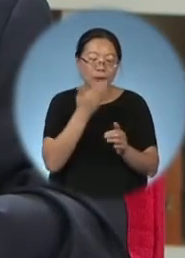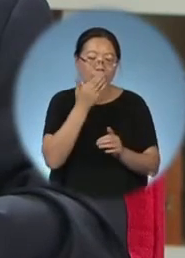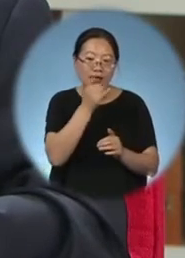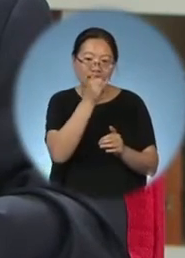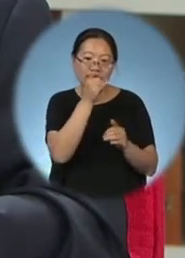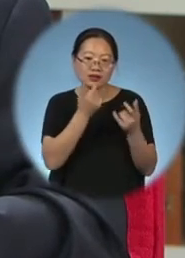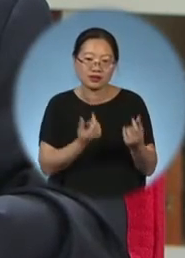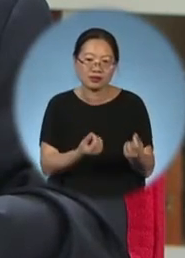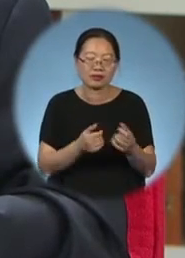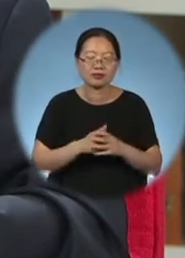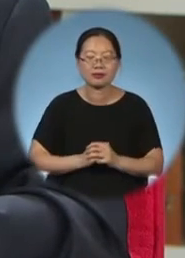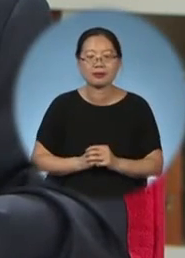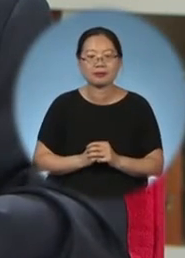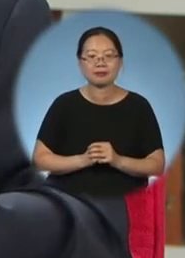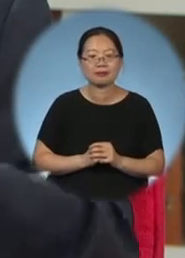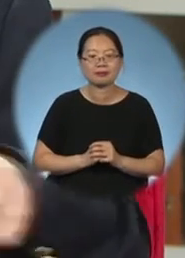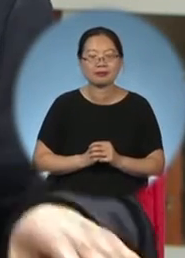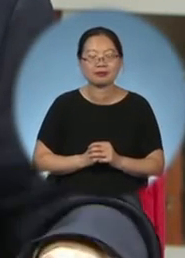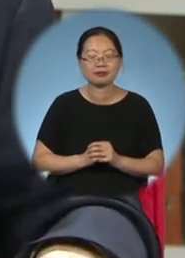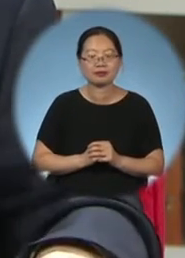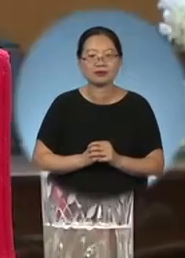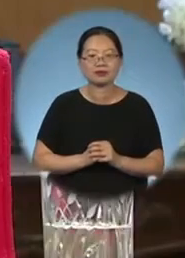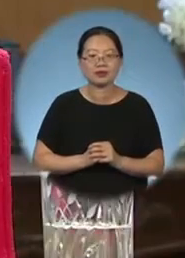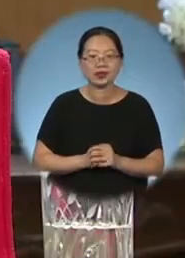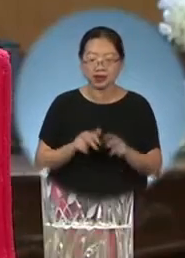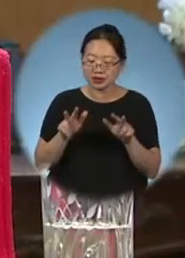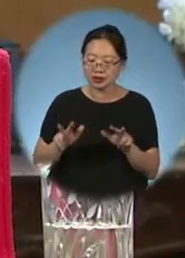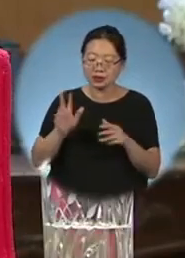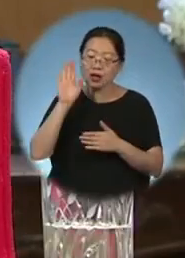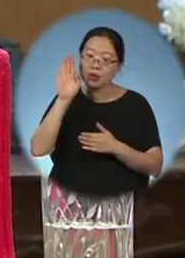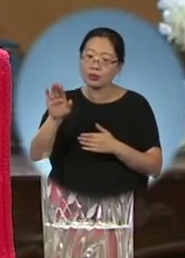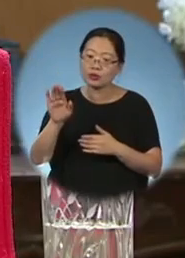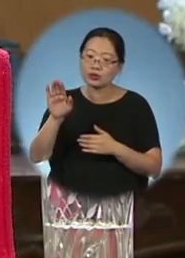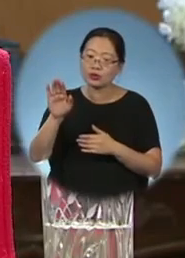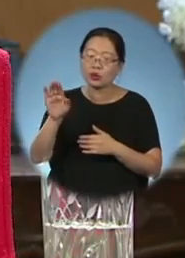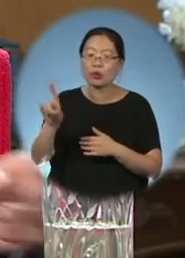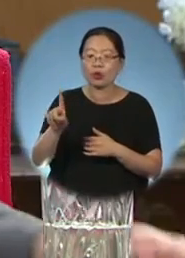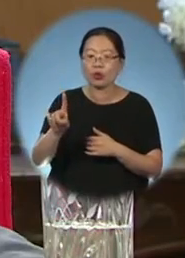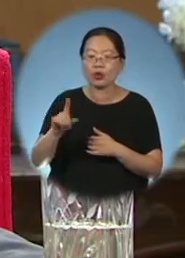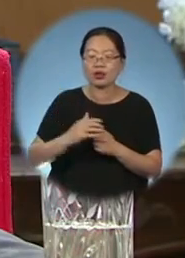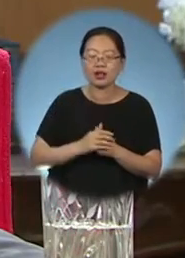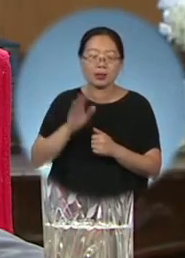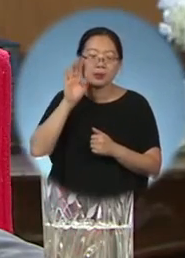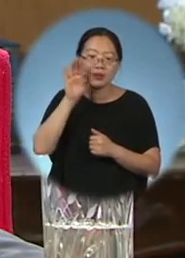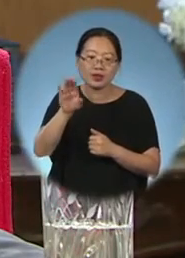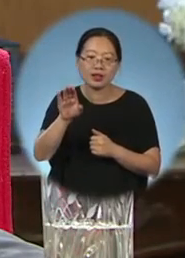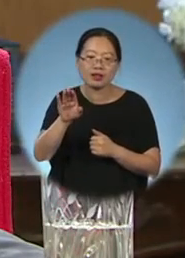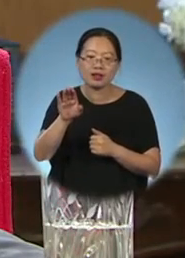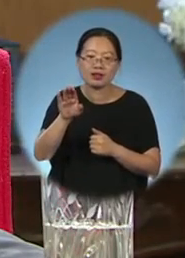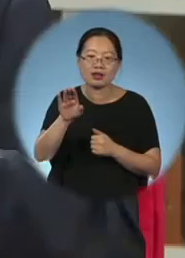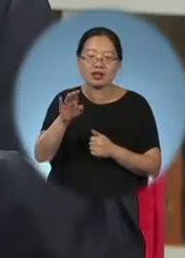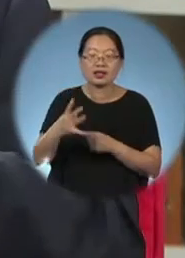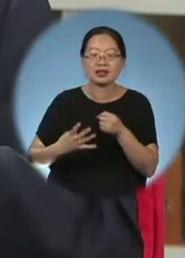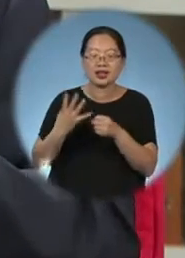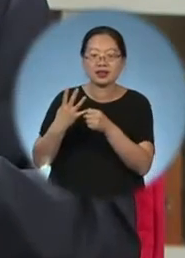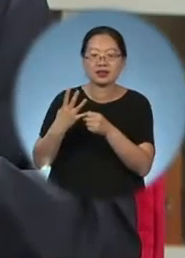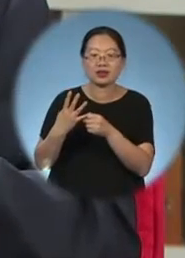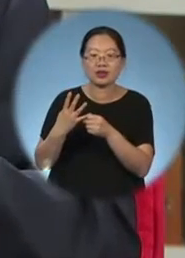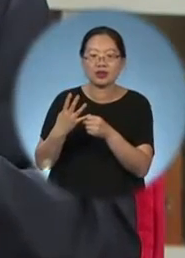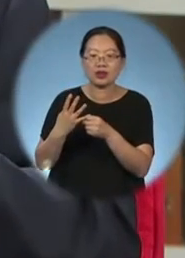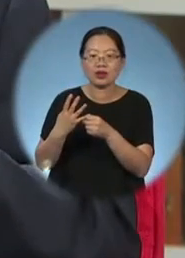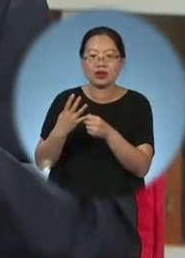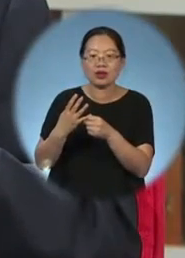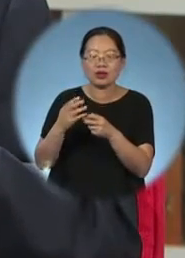이제 생각이 들어요. 예, 예. 드는데. 근데 지금은 앞으로는 미래는? 아니, 미래도 뭐 4년